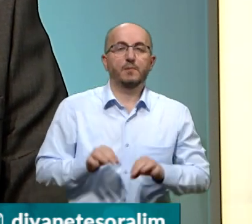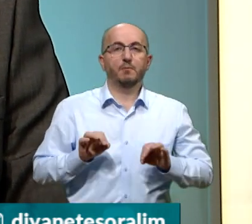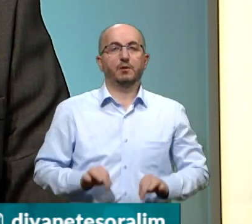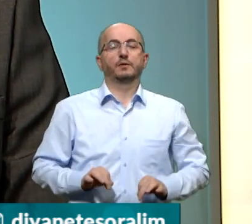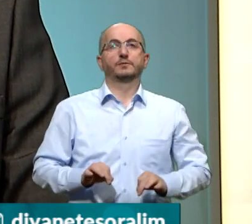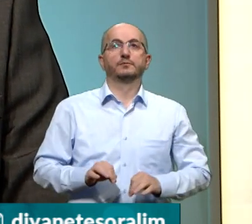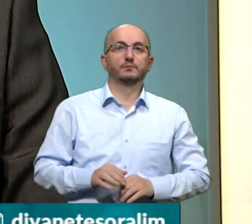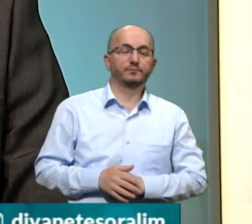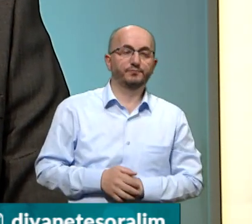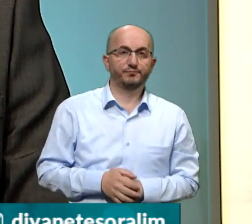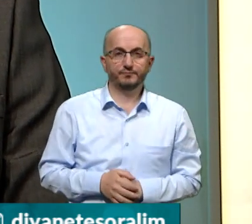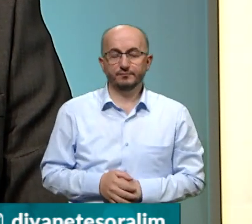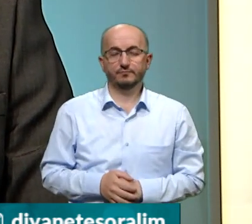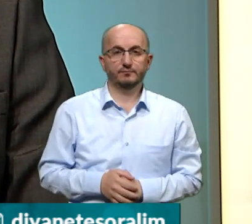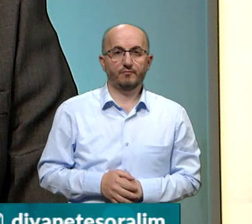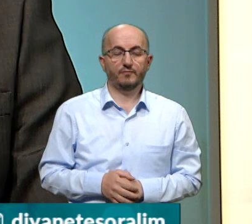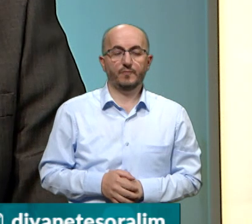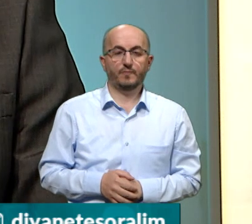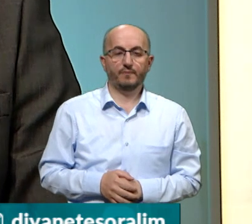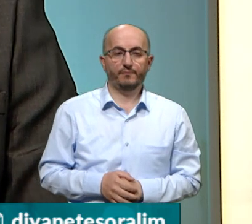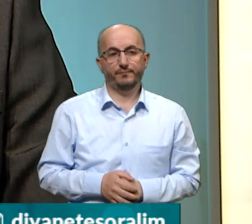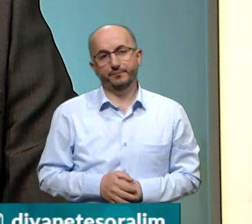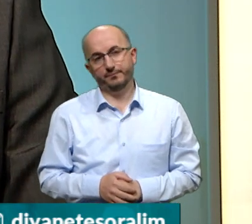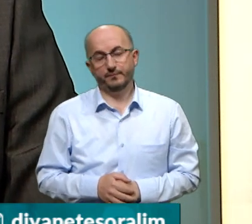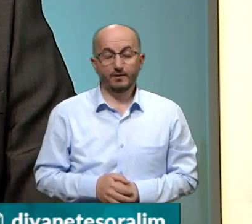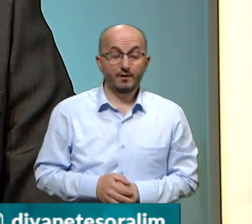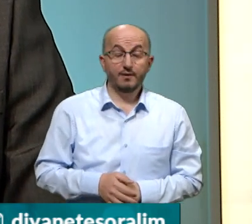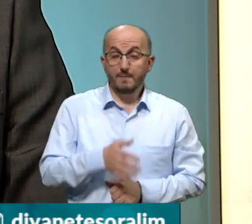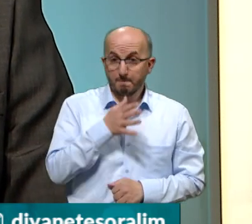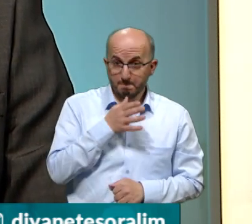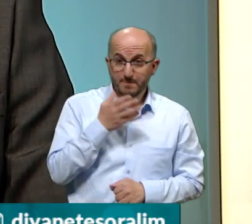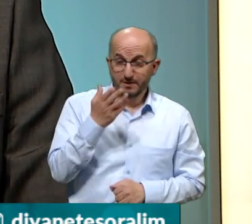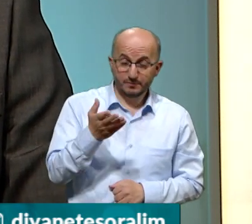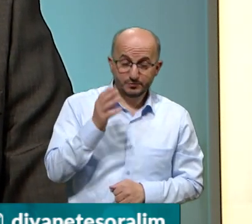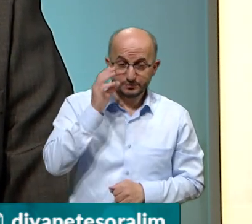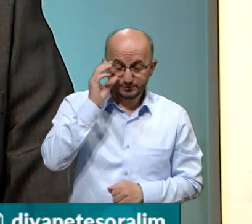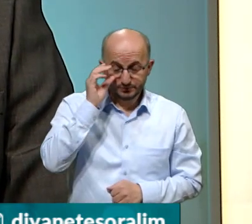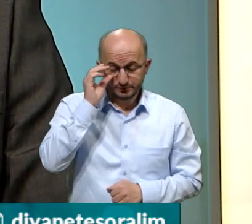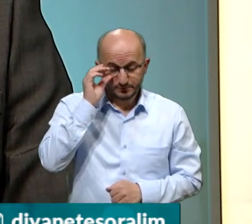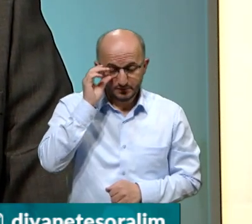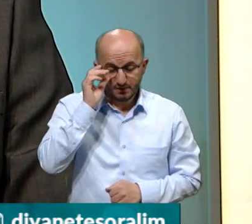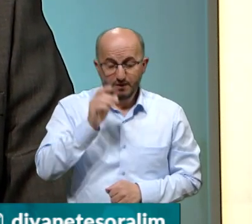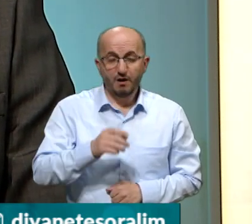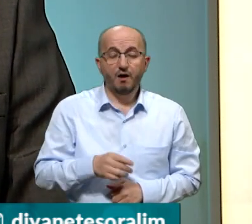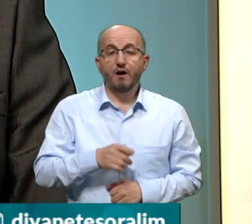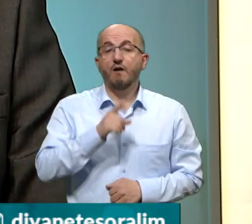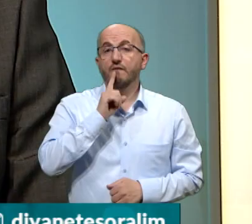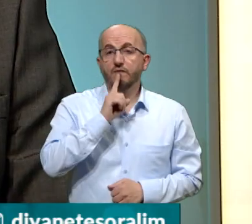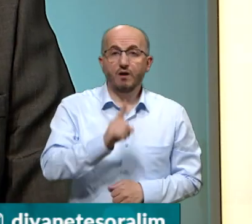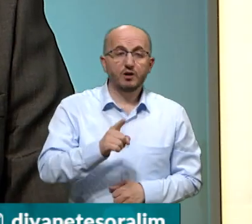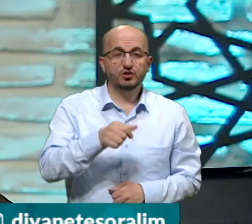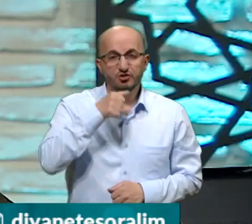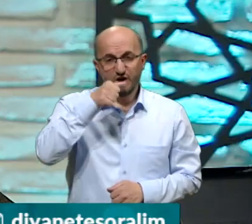bak abone ol o malumunuz 10'ar saçı var